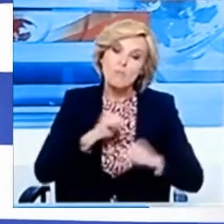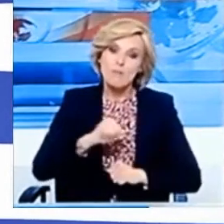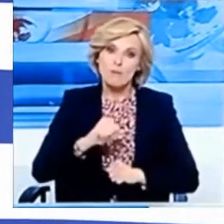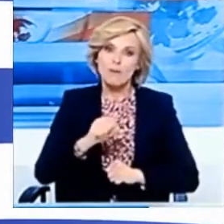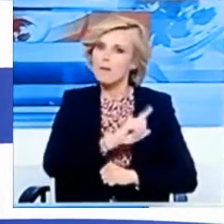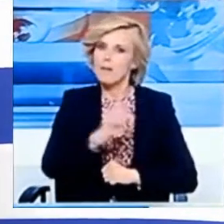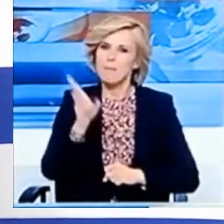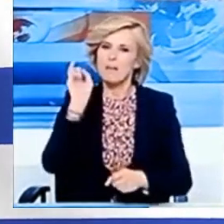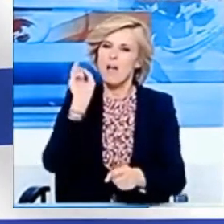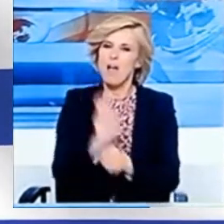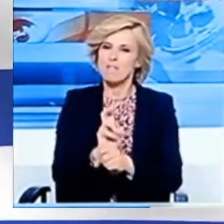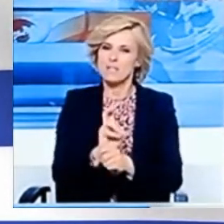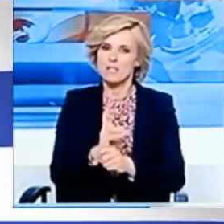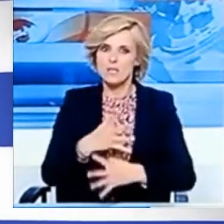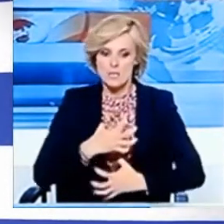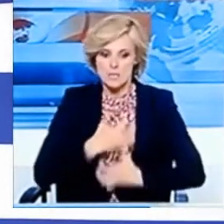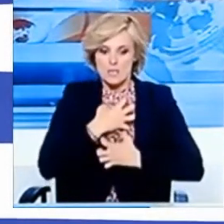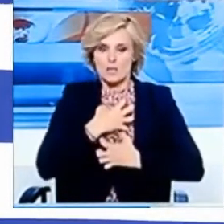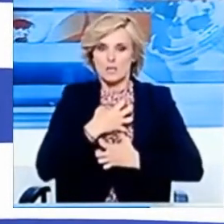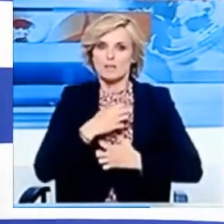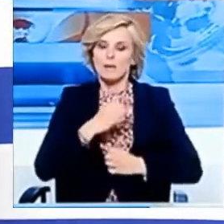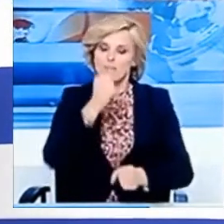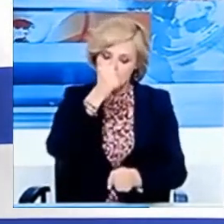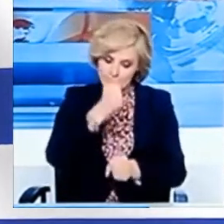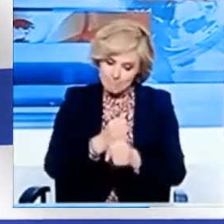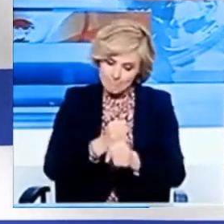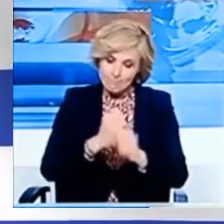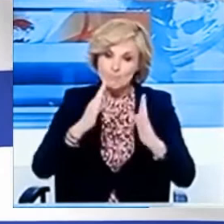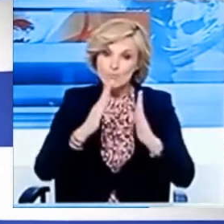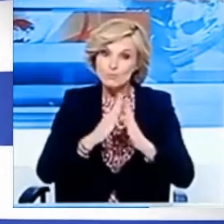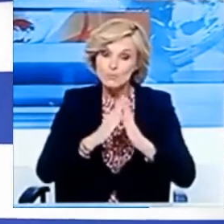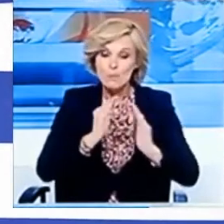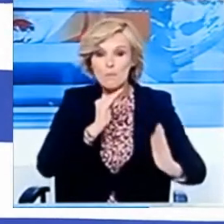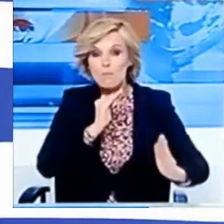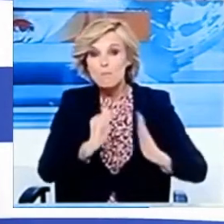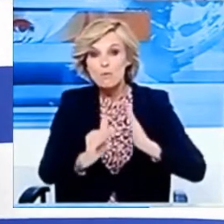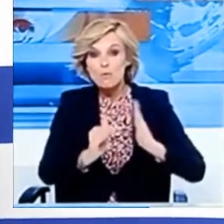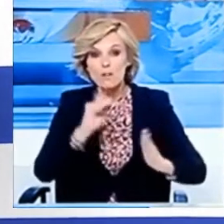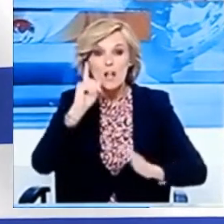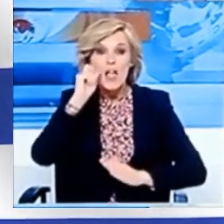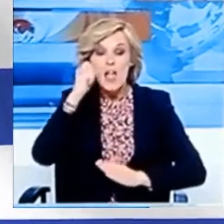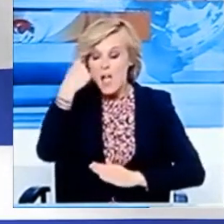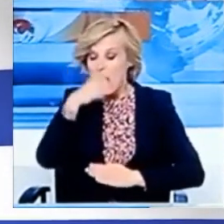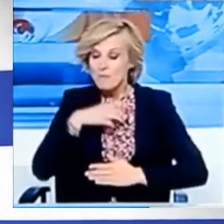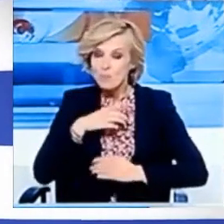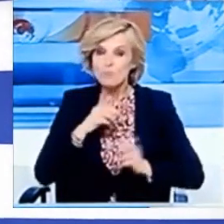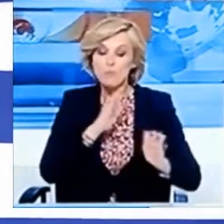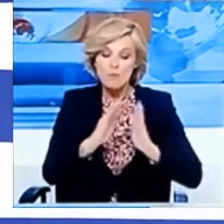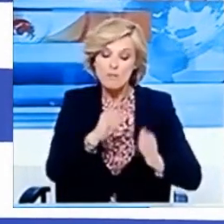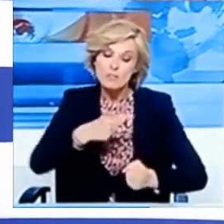Δεν θα τον αφήσουμε να μας κυριεύσει. Μένοντας σπίτι, προφυλάσσουμε όχι μόνο τον εαυτό μας, αλλά και άλλους.